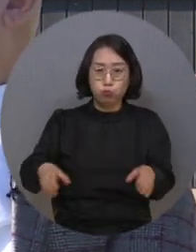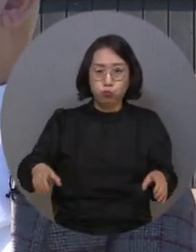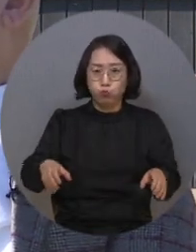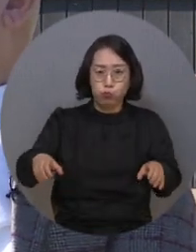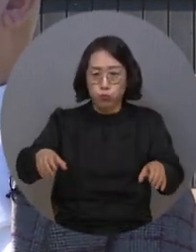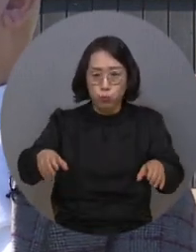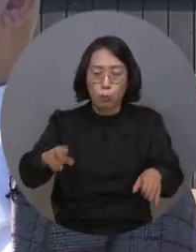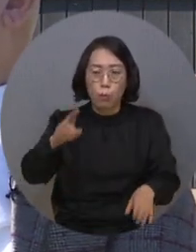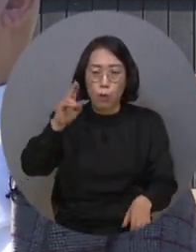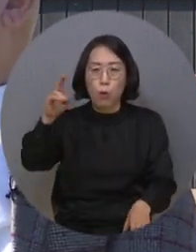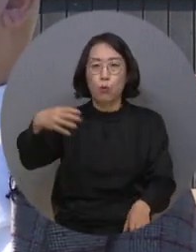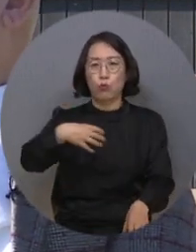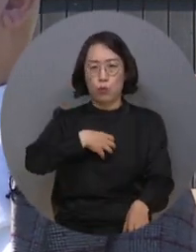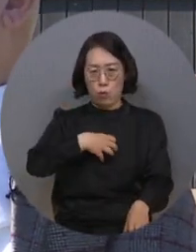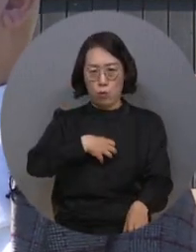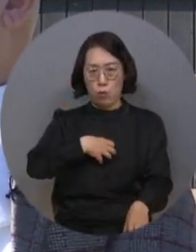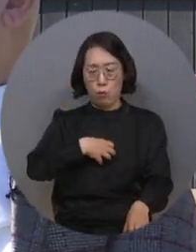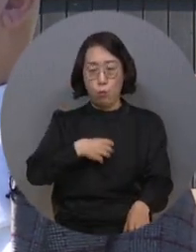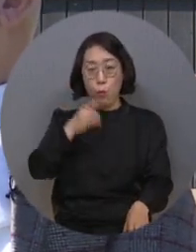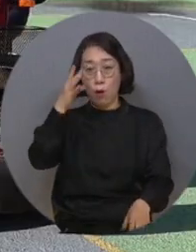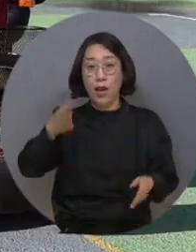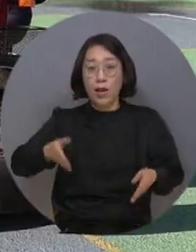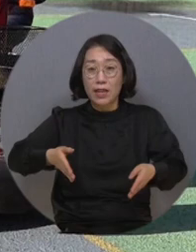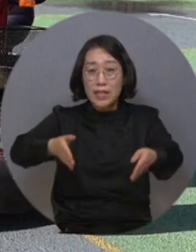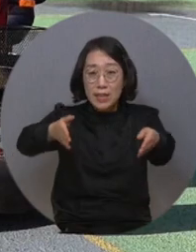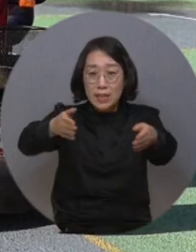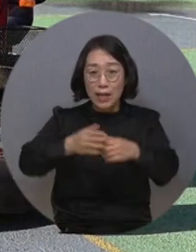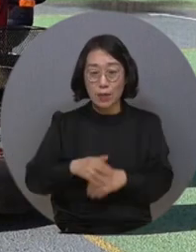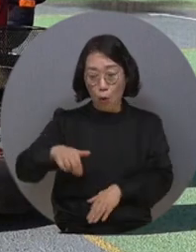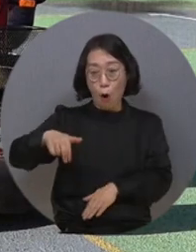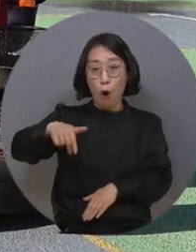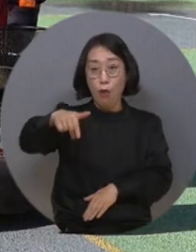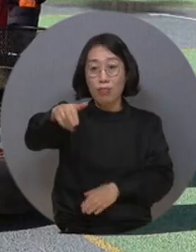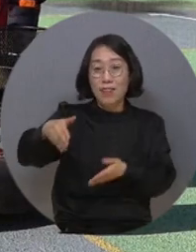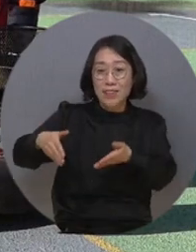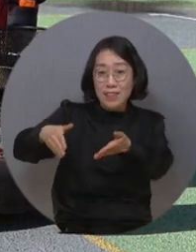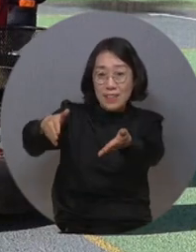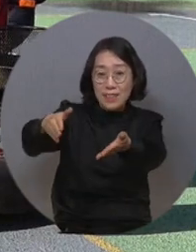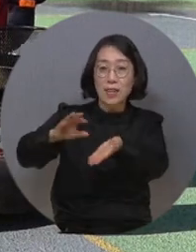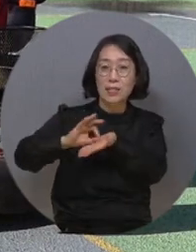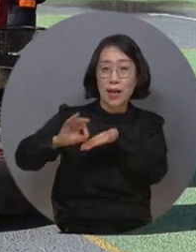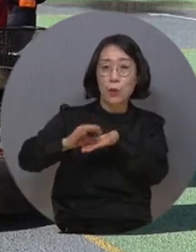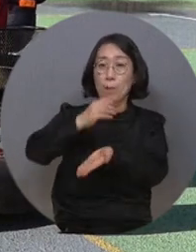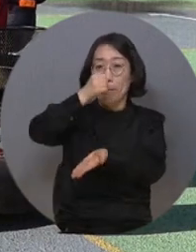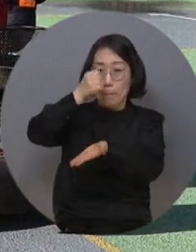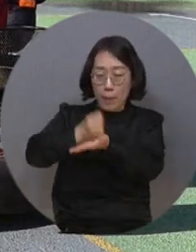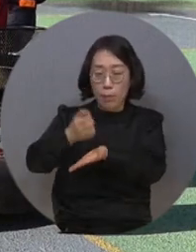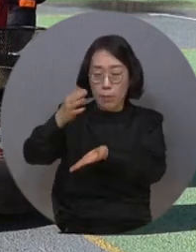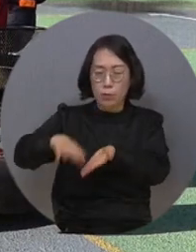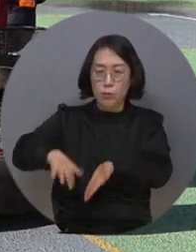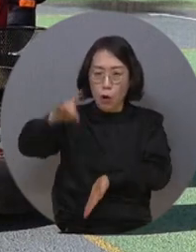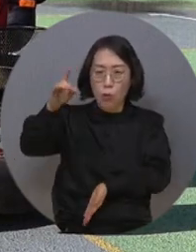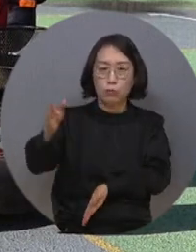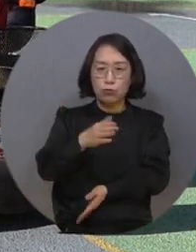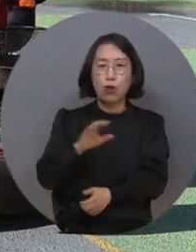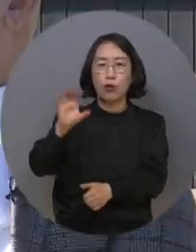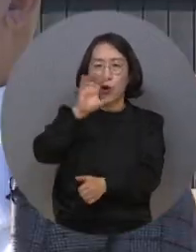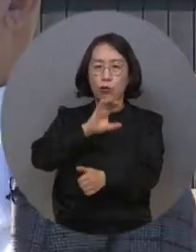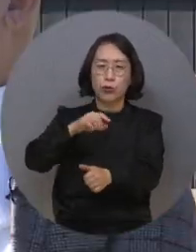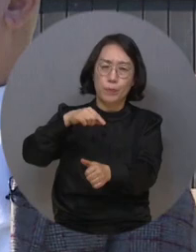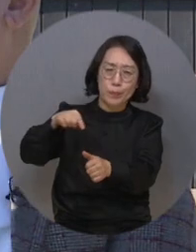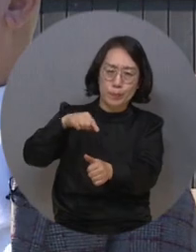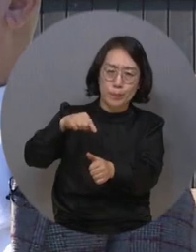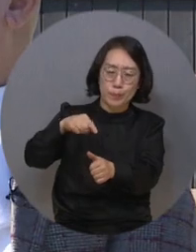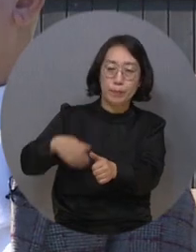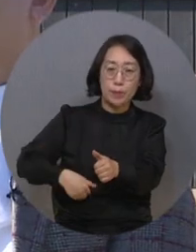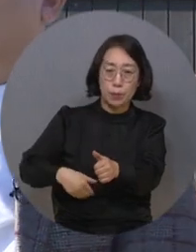원래 보장구가 도로를 나가면 안 되고 인도로 가야 되는 거 아시죠? 네, 네, 네. 네, 그래서 이거를 살 때부터 좀 연습을 좀 많이 시켜서,